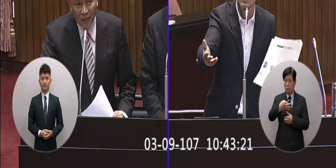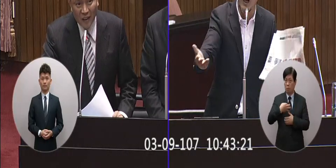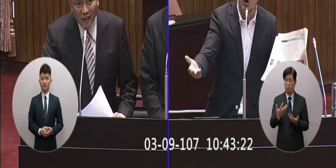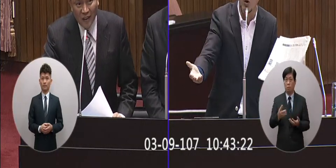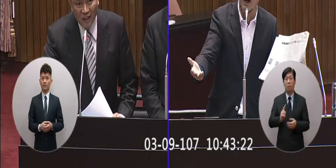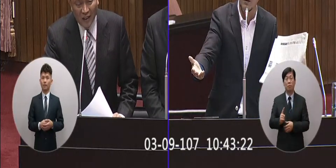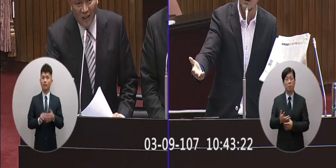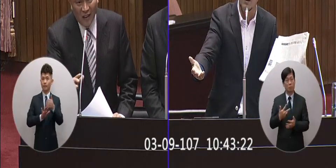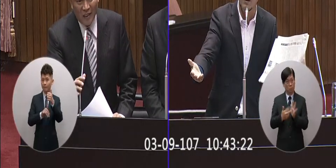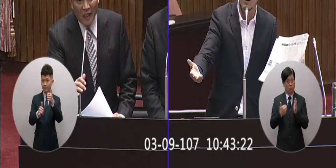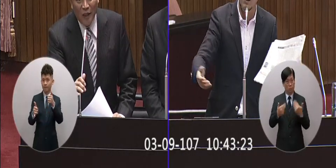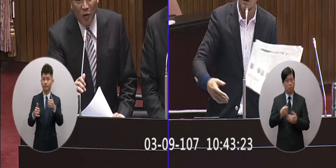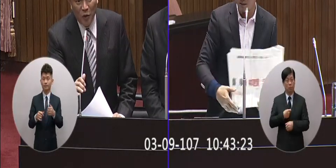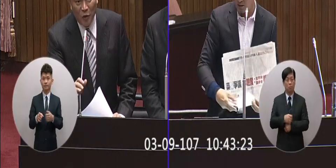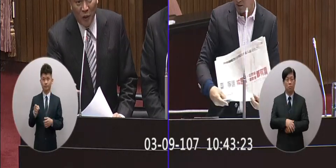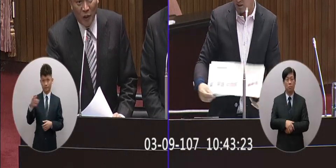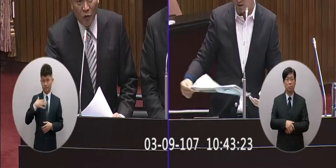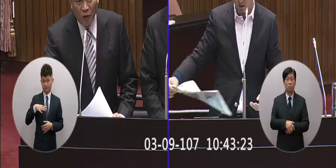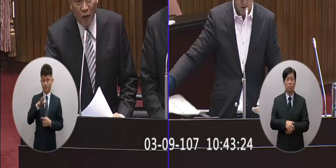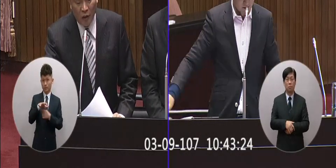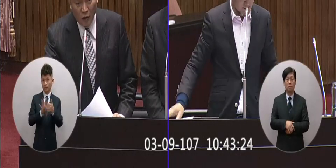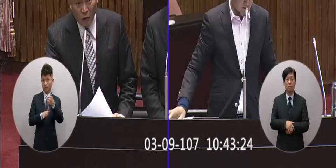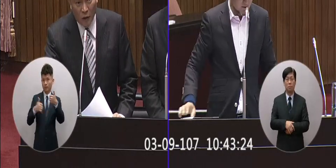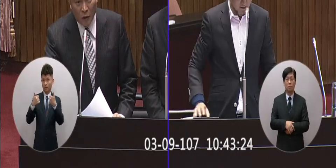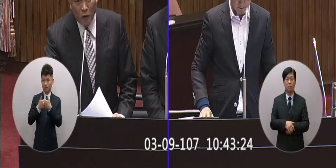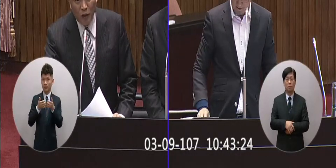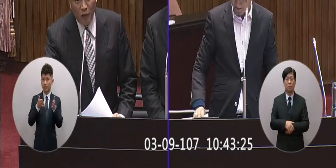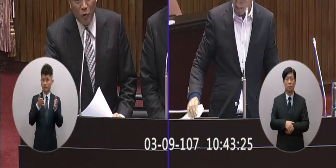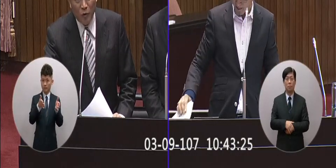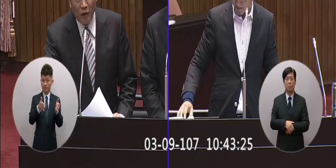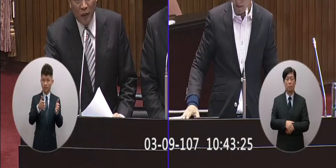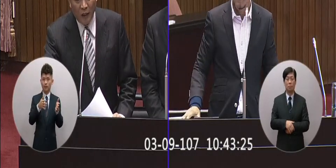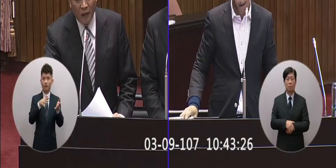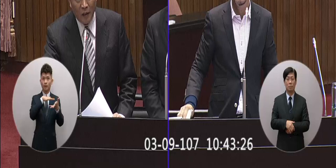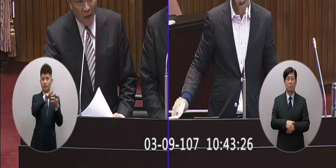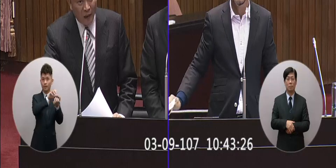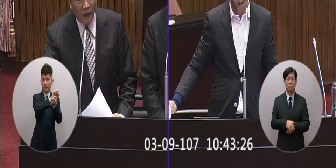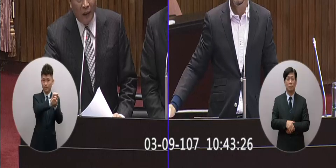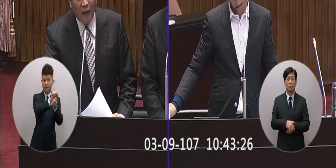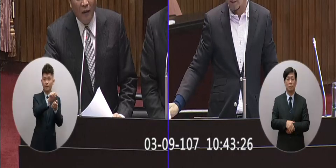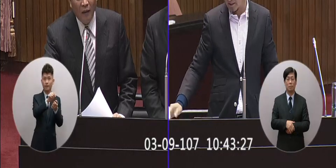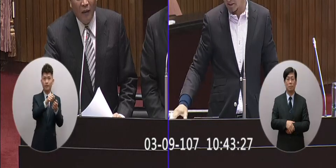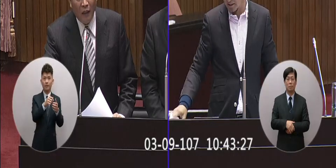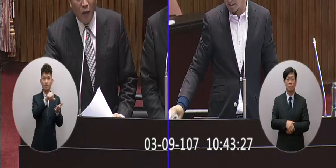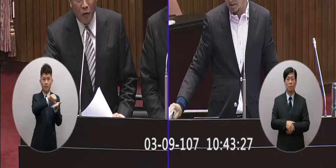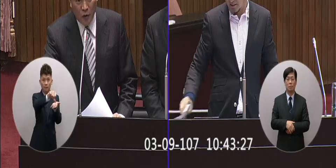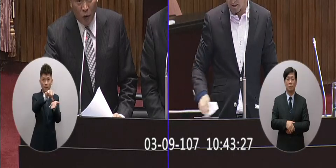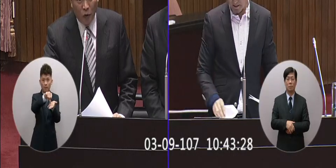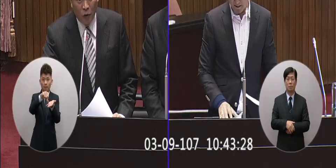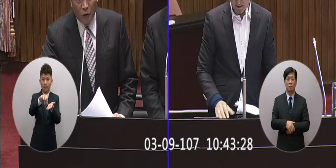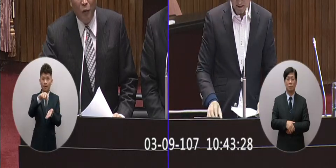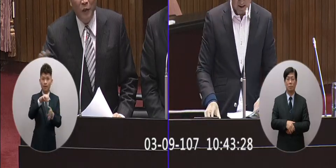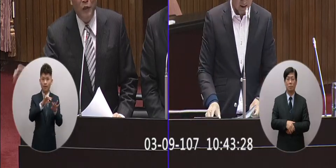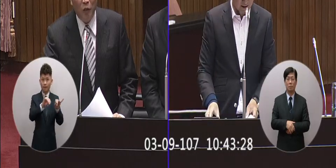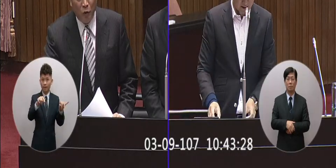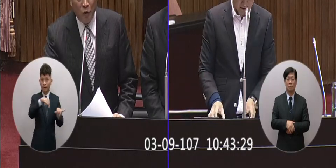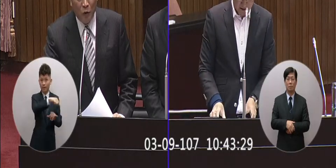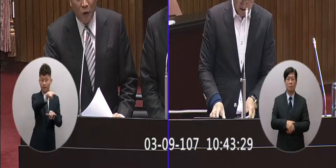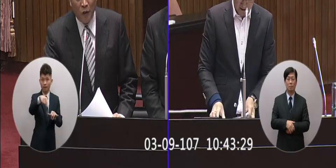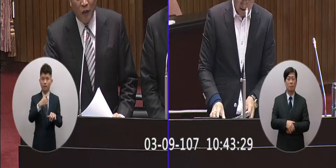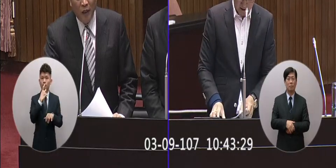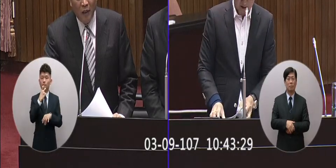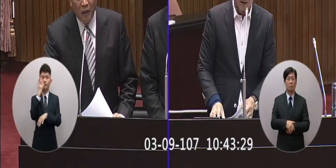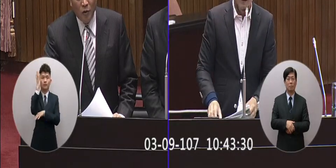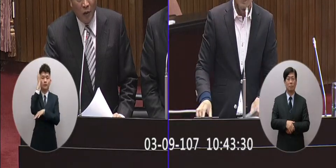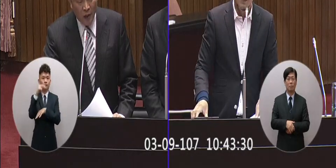刘委员， 这还讲啊？ 你知影咱农委会对，尤其是森林主要的生产地啊，咱拢有一套真完整的辅